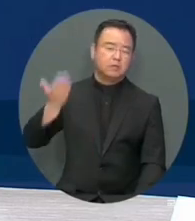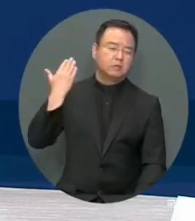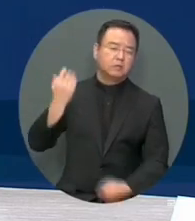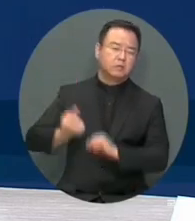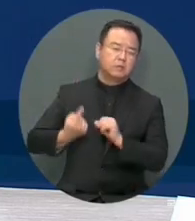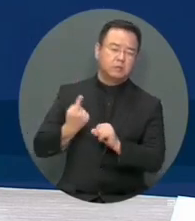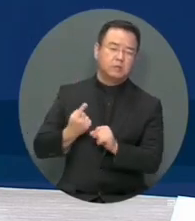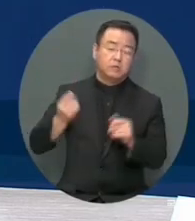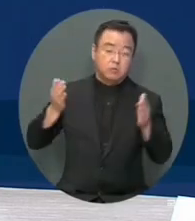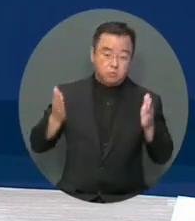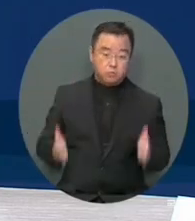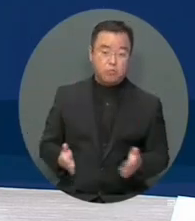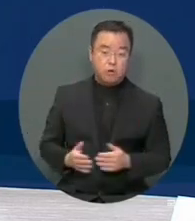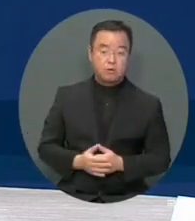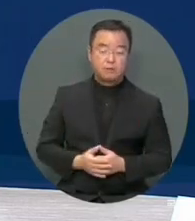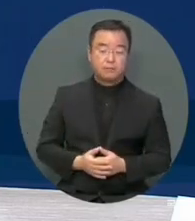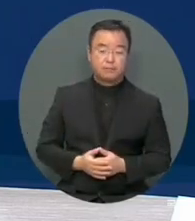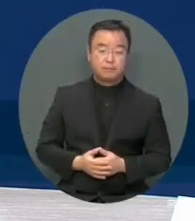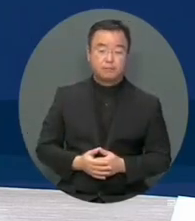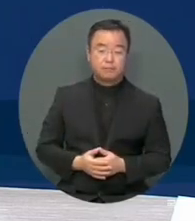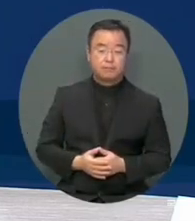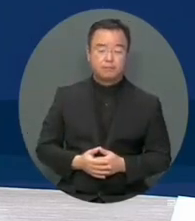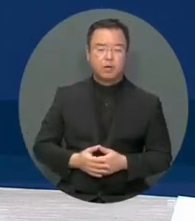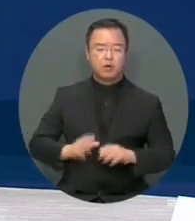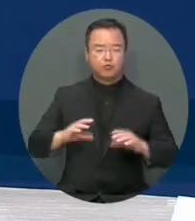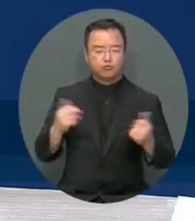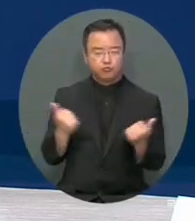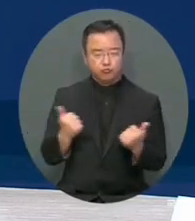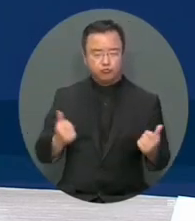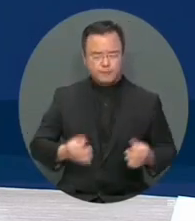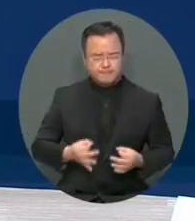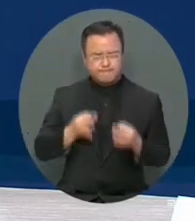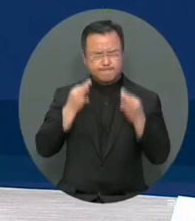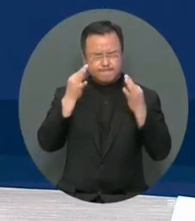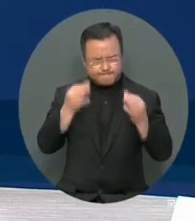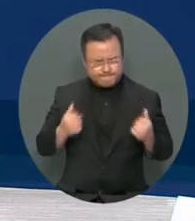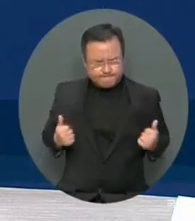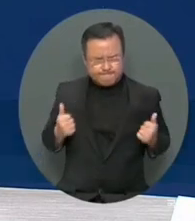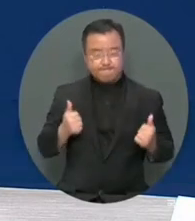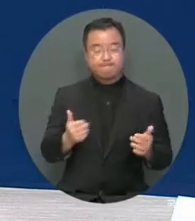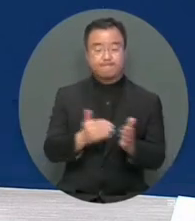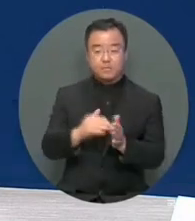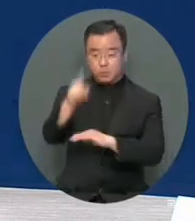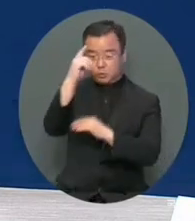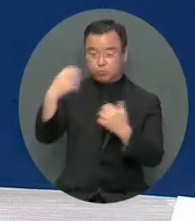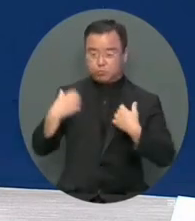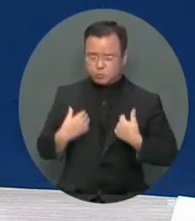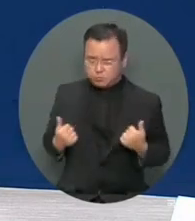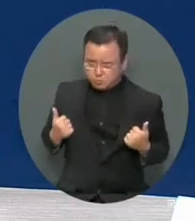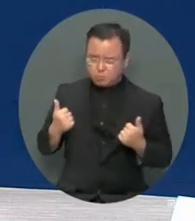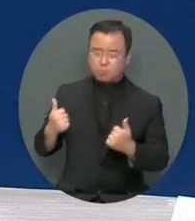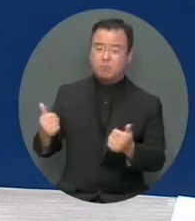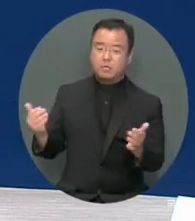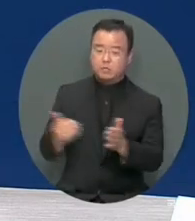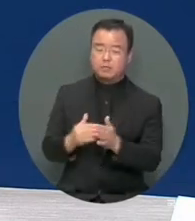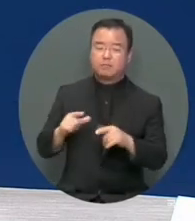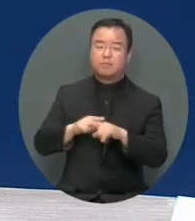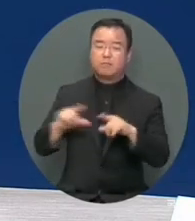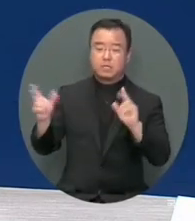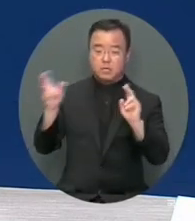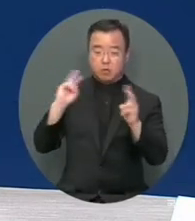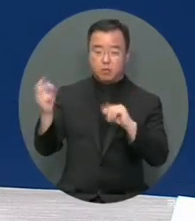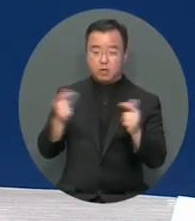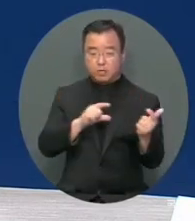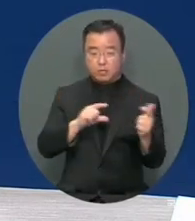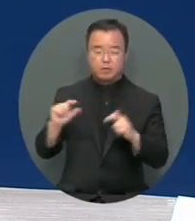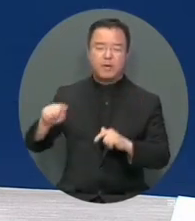동안 우리 국회도 열심히 노력을 했고 정부에서도 노력을 하고 특히 민간 기업들이 아주